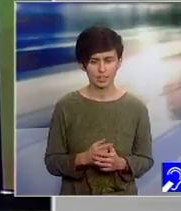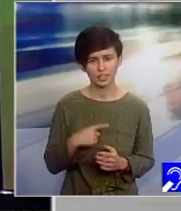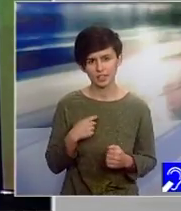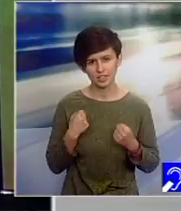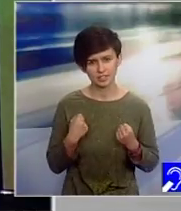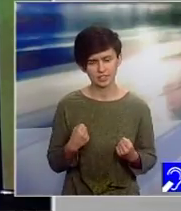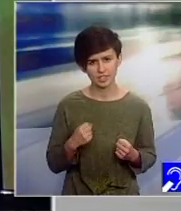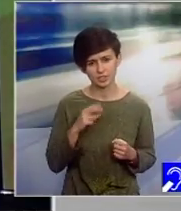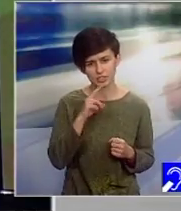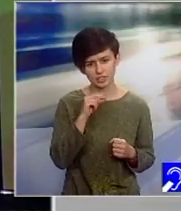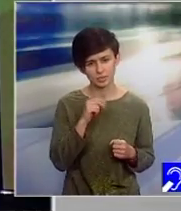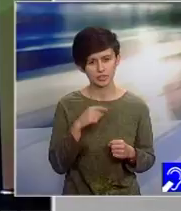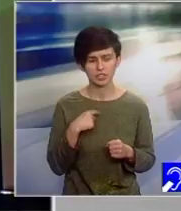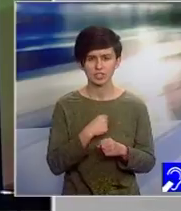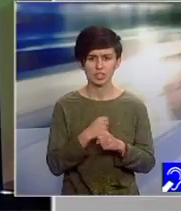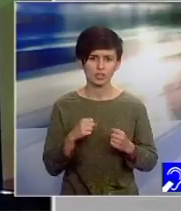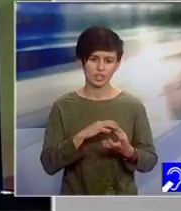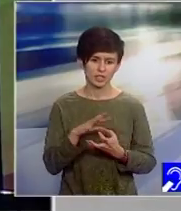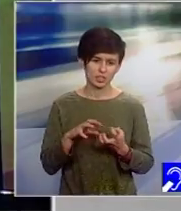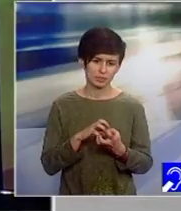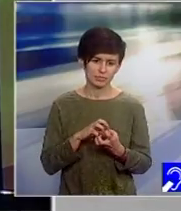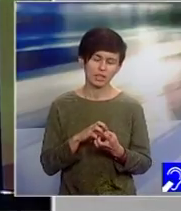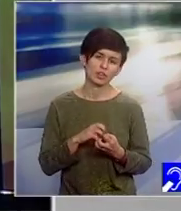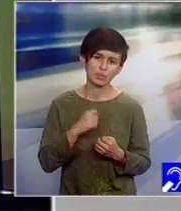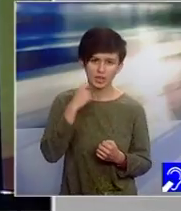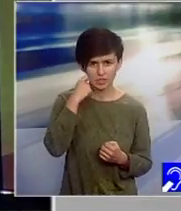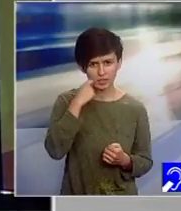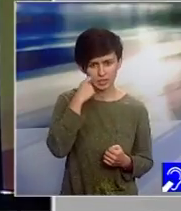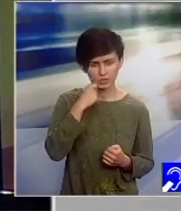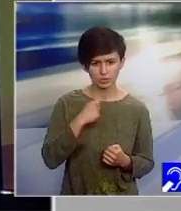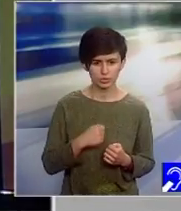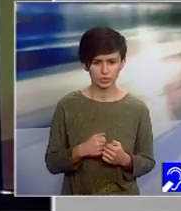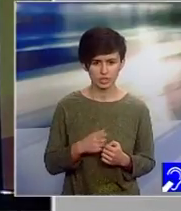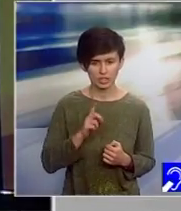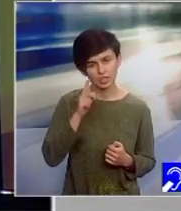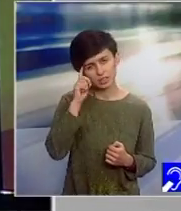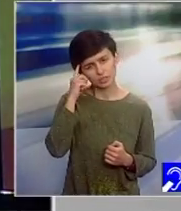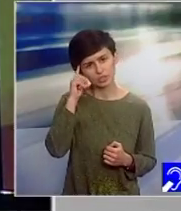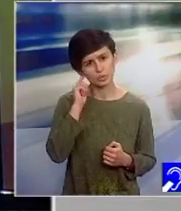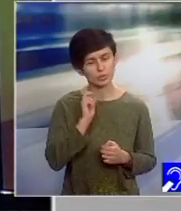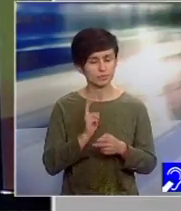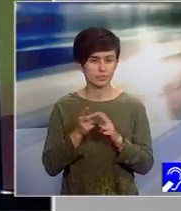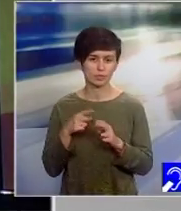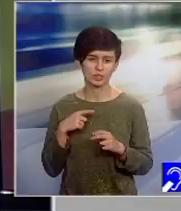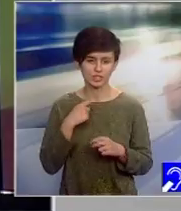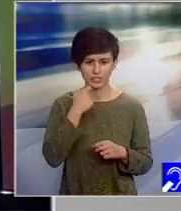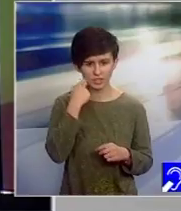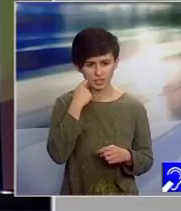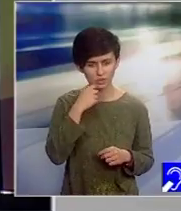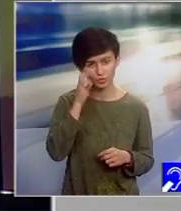mă... Este extrem, extrem de aglomerat Clujul. Vorbim de Clujul vechi, nu știu cum va fi Clujul nou. Asta e o enigmă,